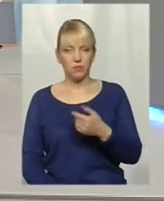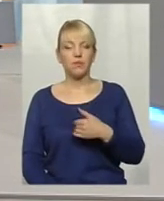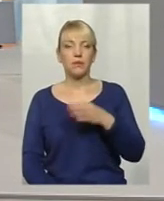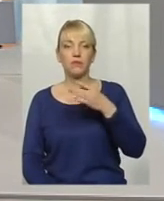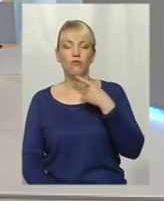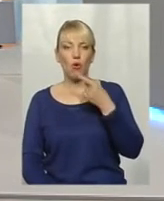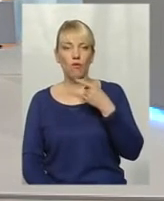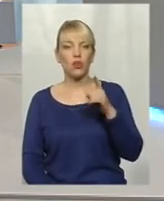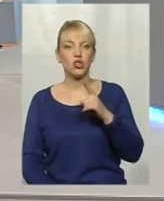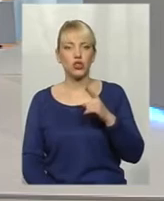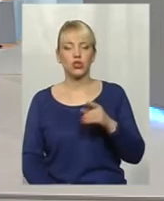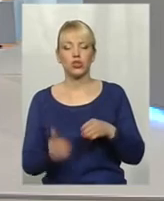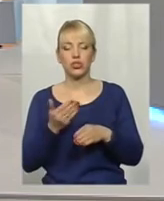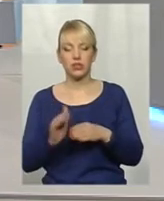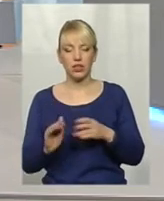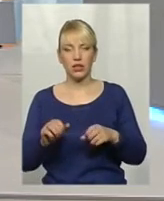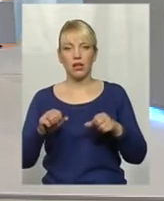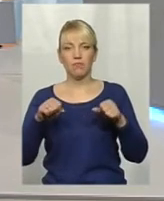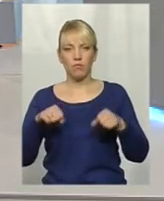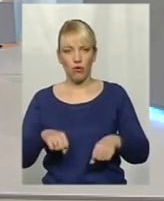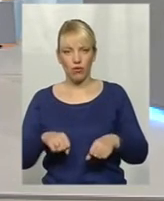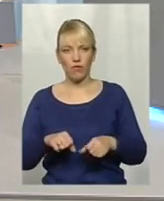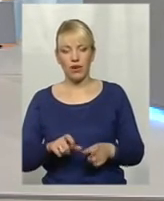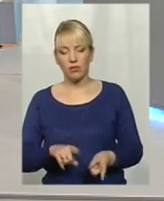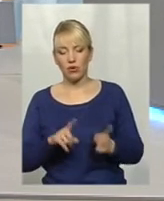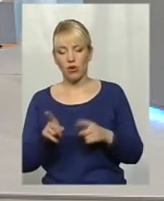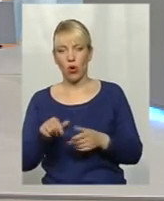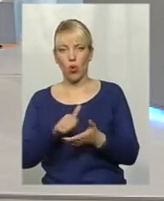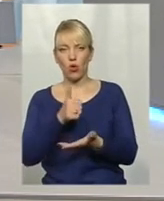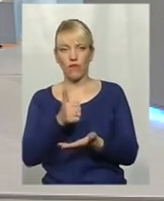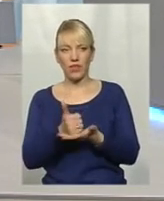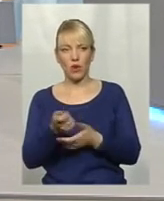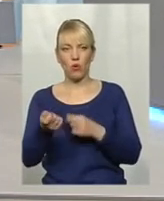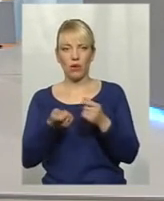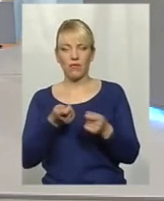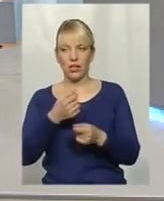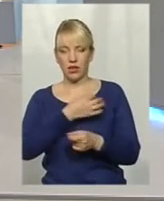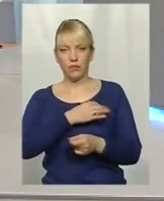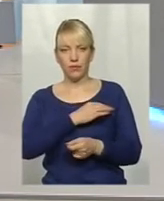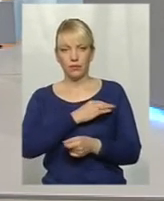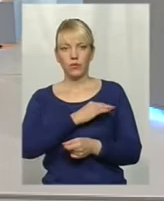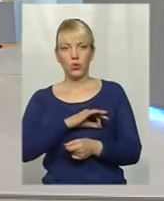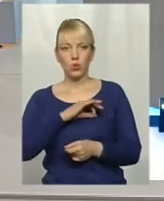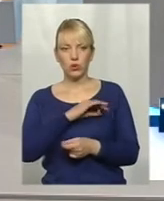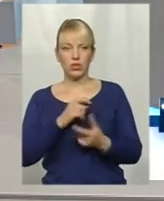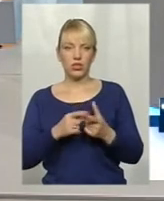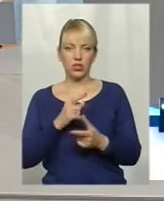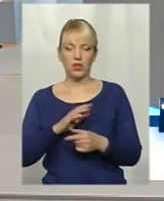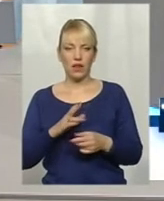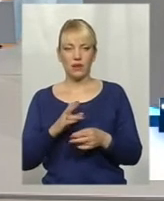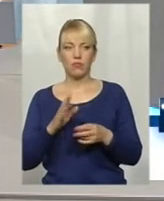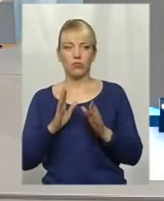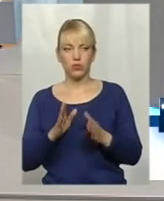частина повноважень перейшла в головне управління юстиції. Чи не доведеться мешканцю з того чи іншого району